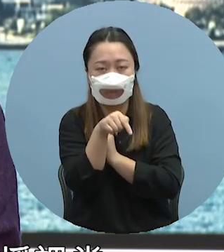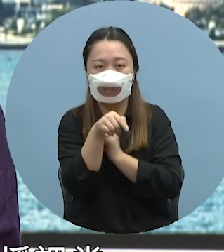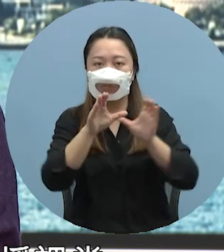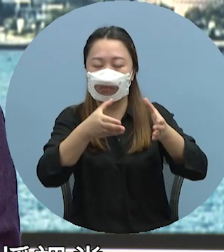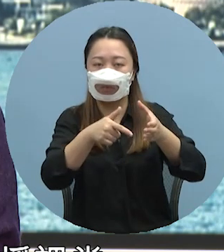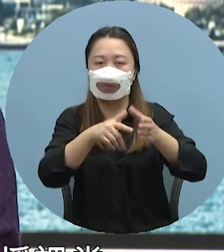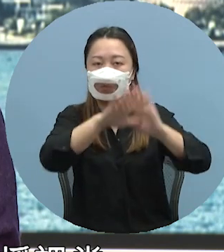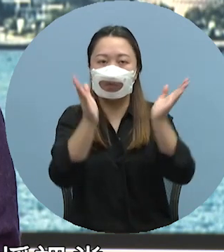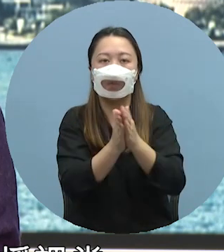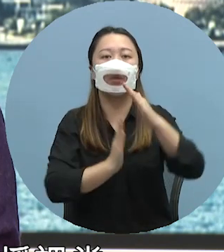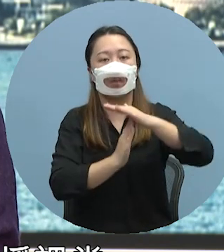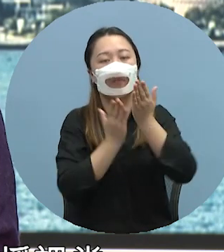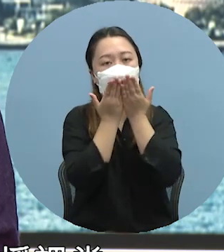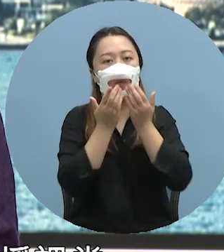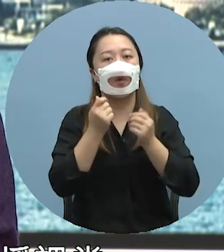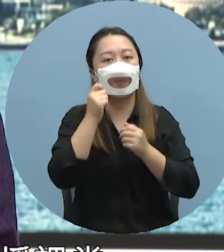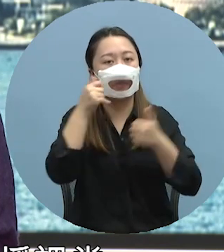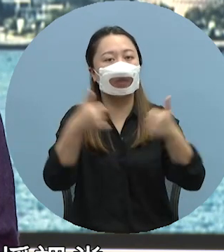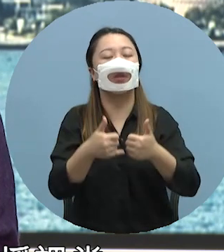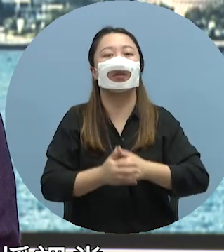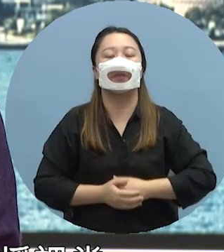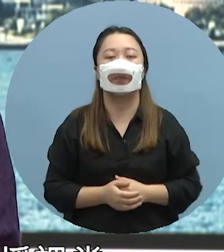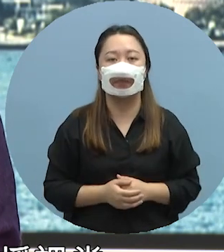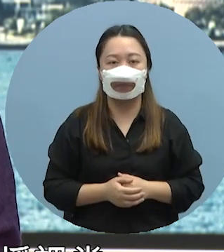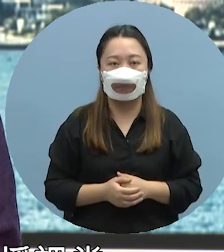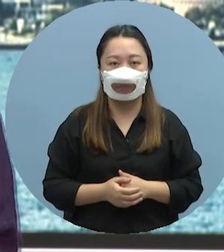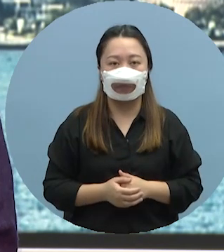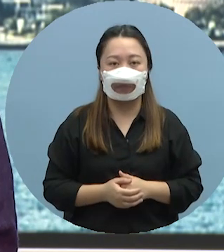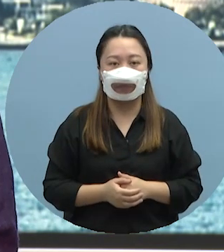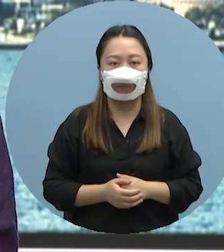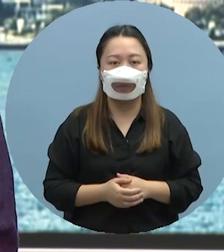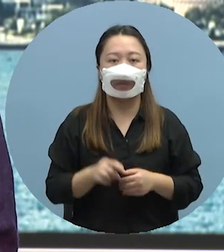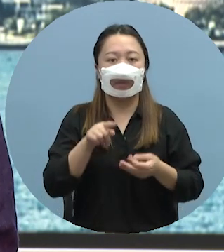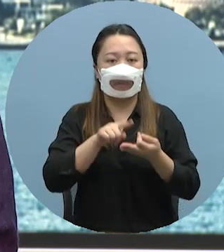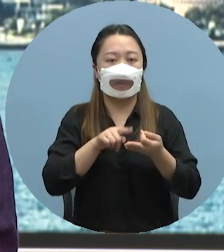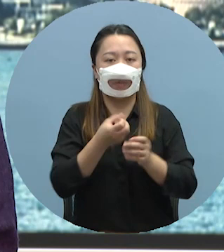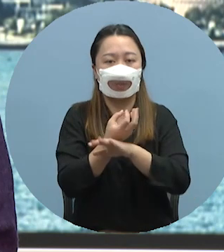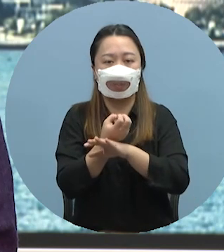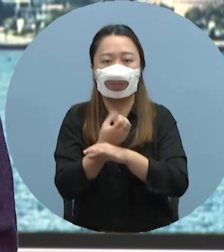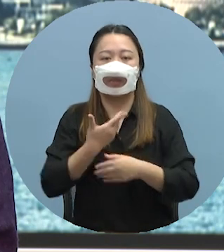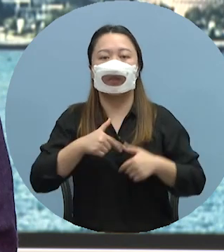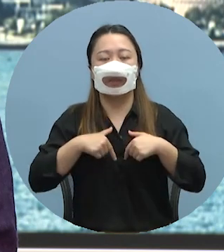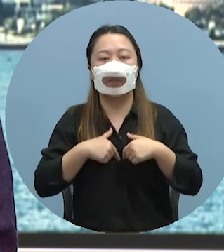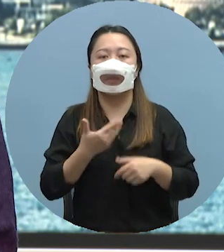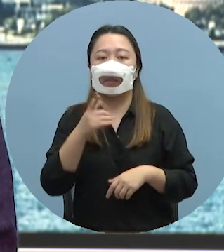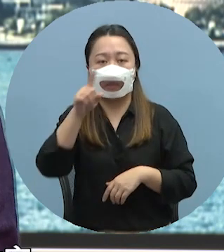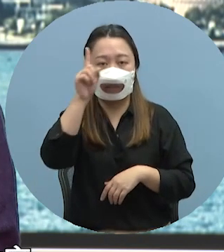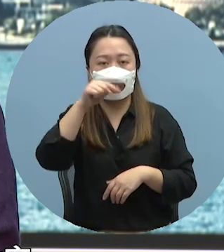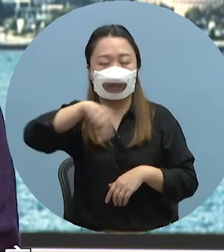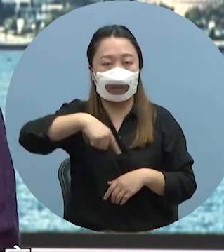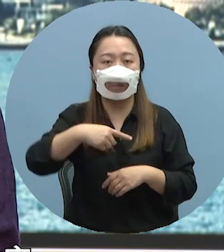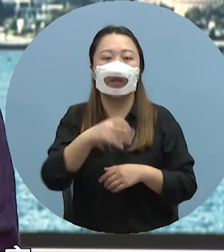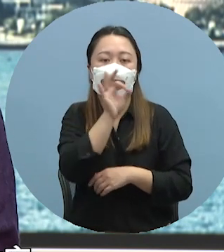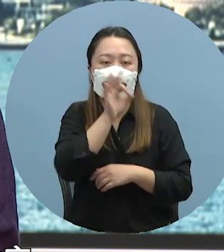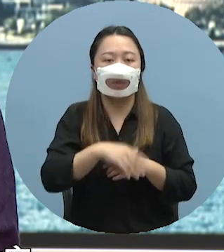都是一起都是停埋填埋，即係停咗個面授課堂啦。心怡天地幼稚園喺荃灣嗰間嘅，佢